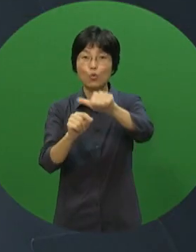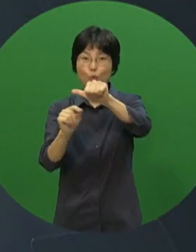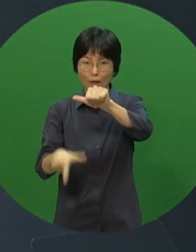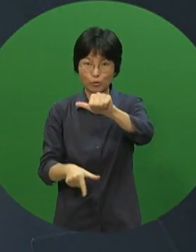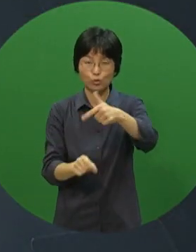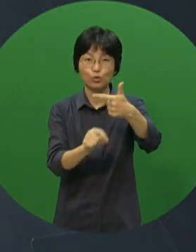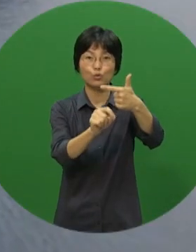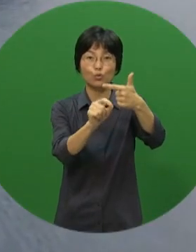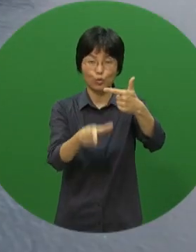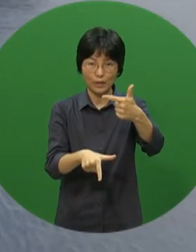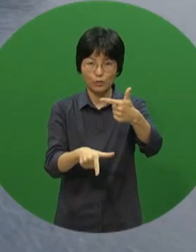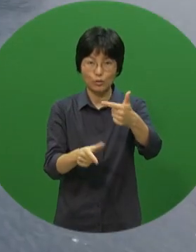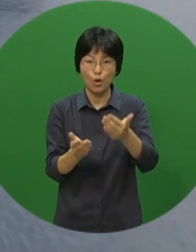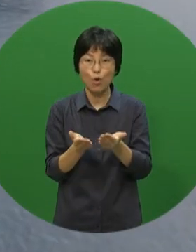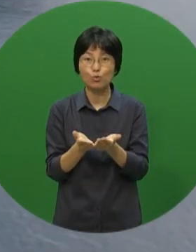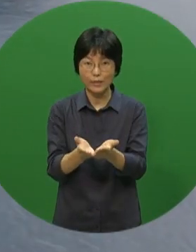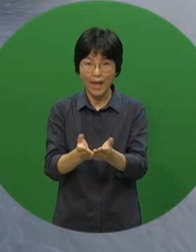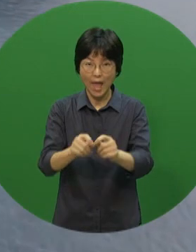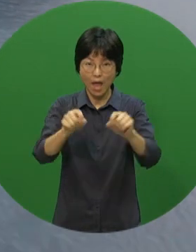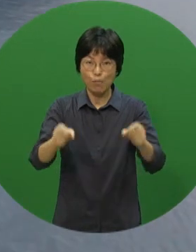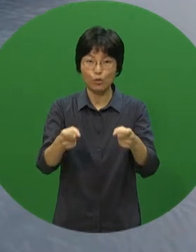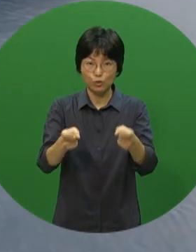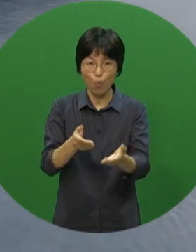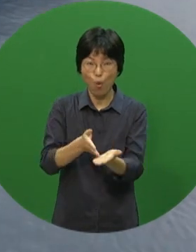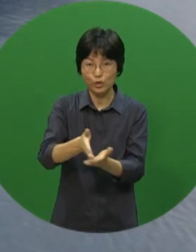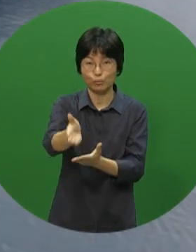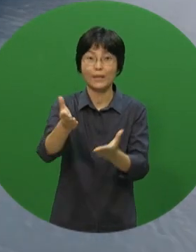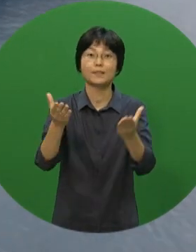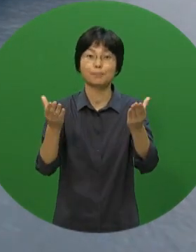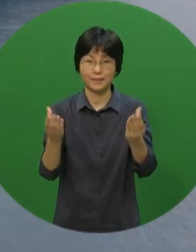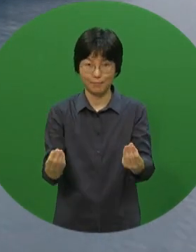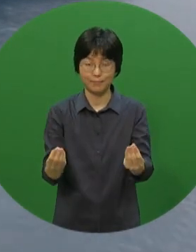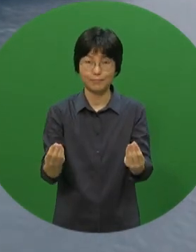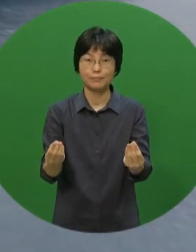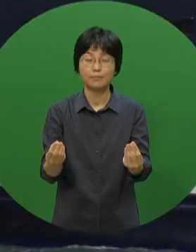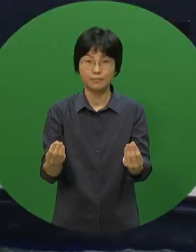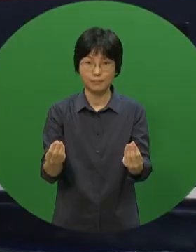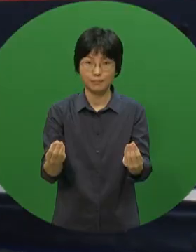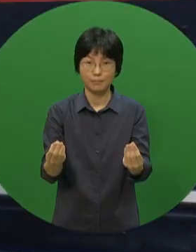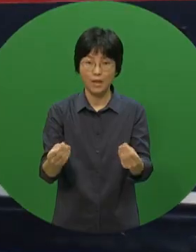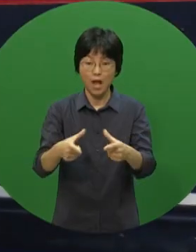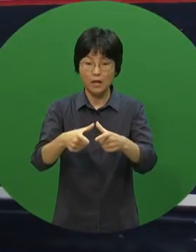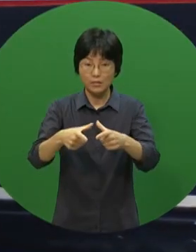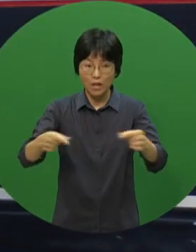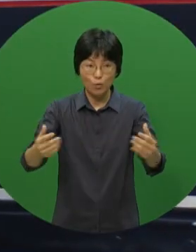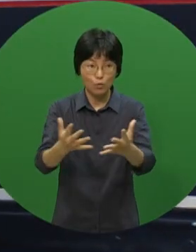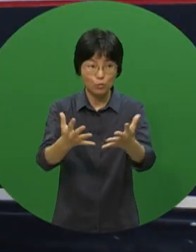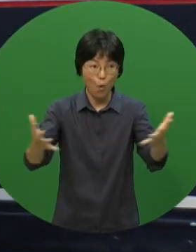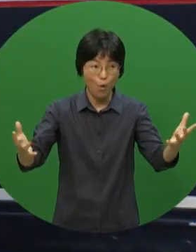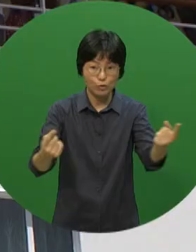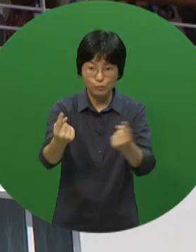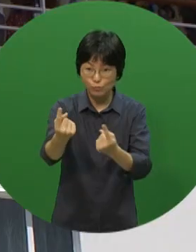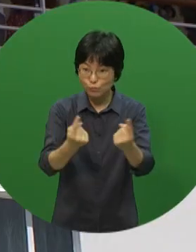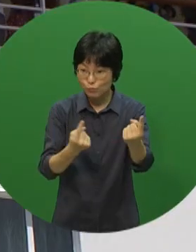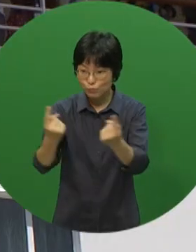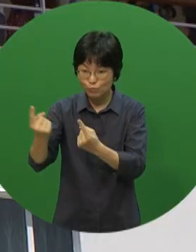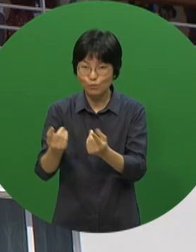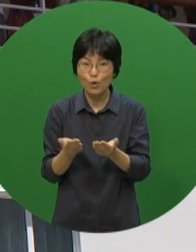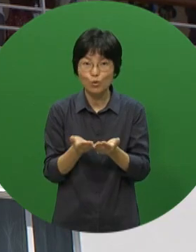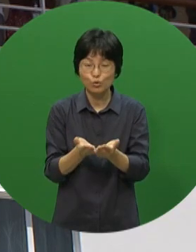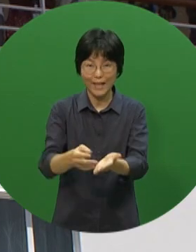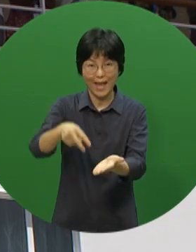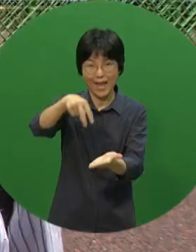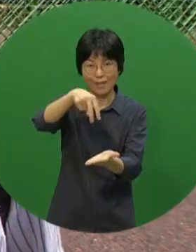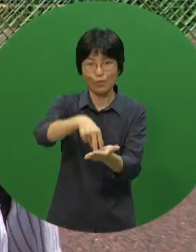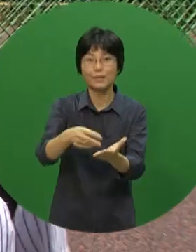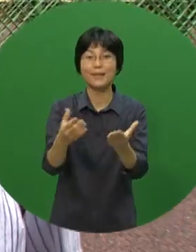丸、6月にはパシフィックビーナスが門司から出港しました。市外からも乗船のために多くの人がや